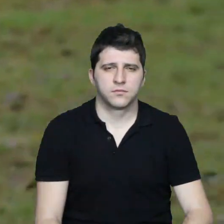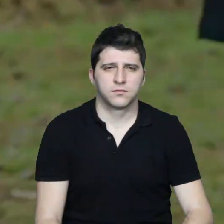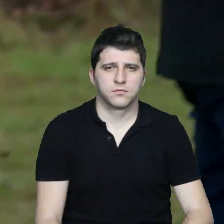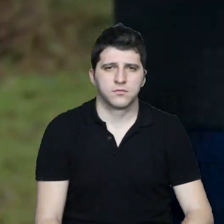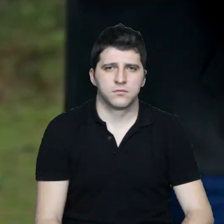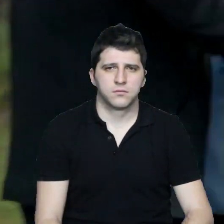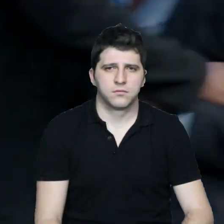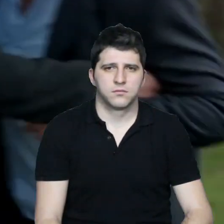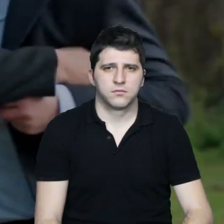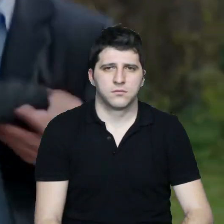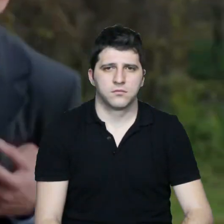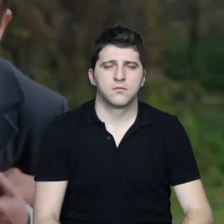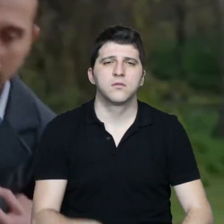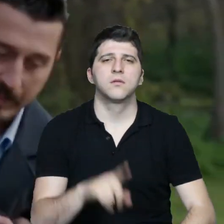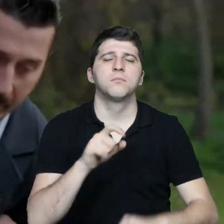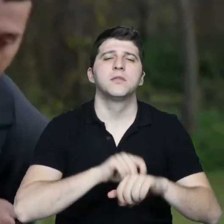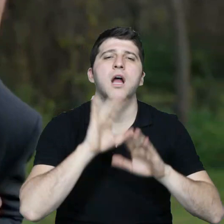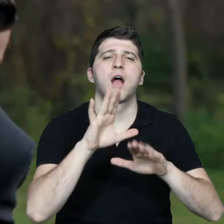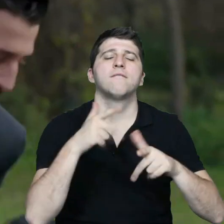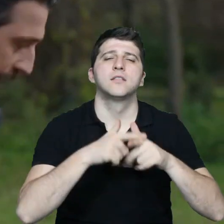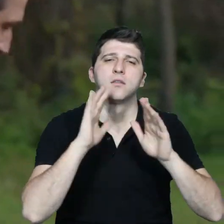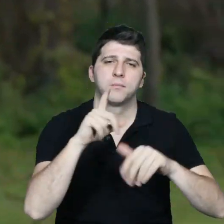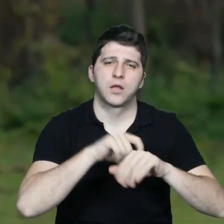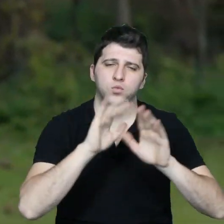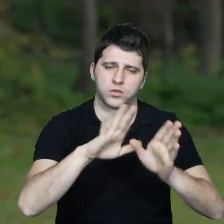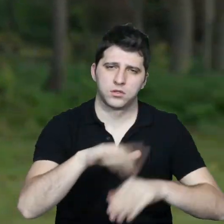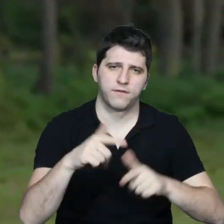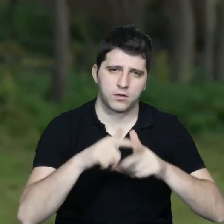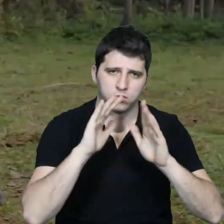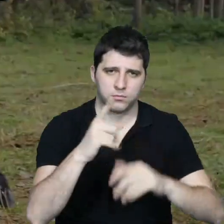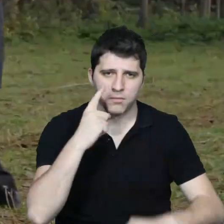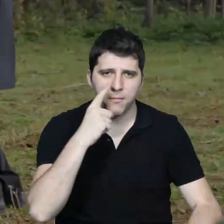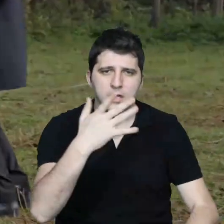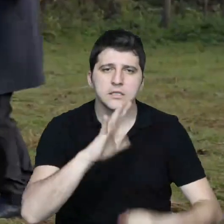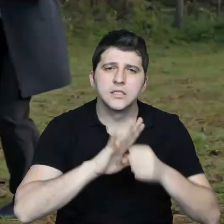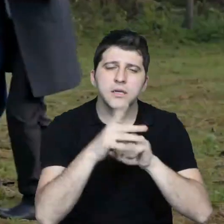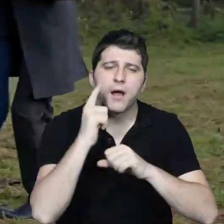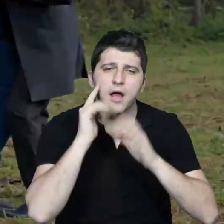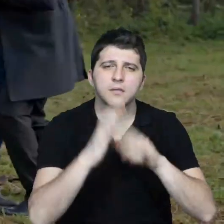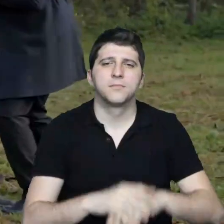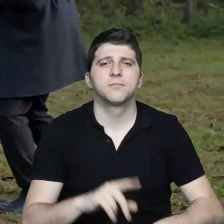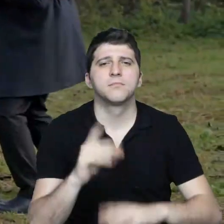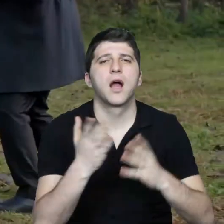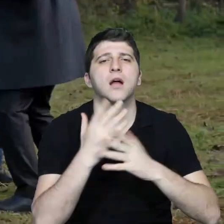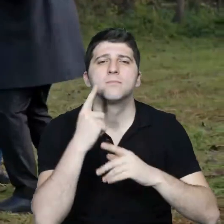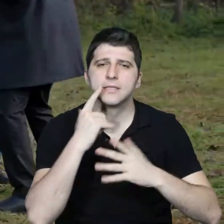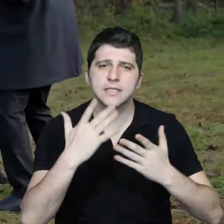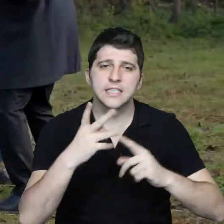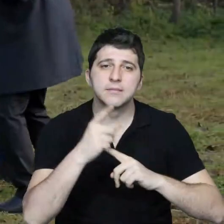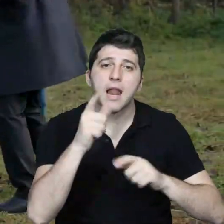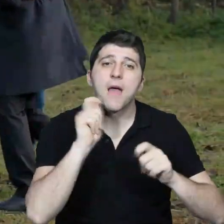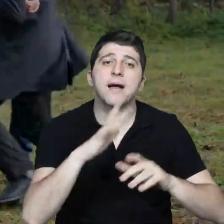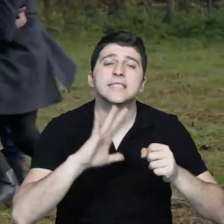sonra koyun kaçıyor. Bir dakika Fatih. Fatih bir dakika. Bak görüyor musun? Çocuğa neler yapıyor bak. Hareket yapma